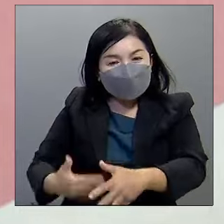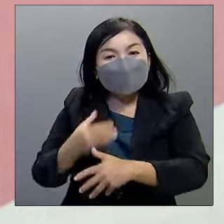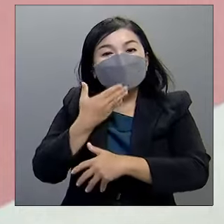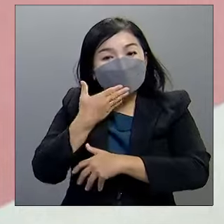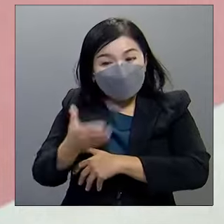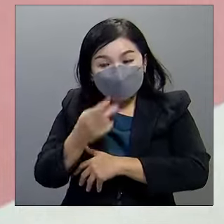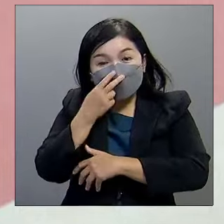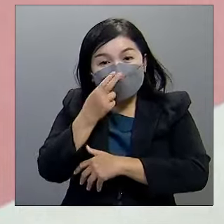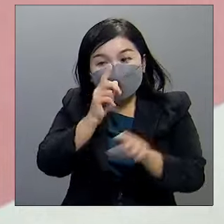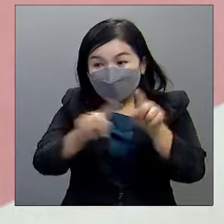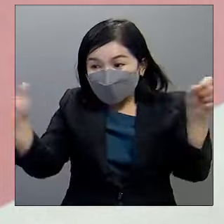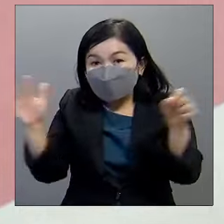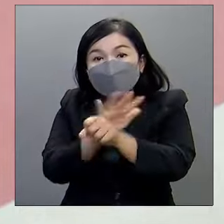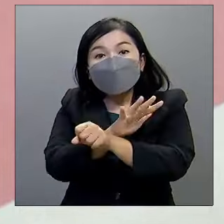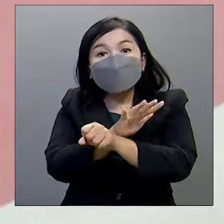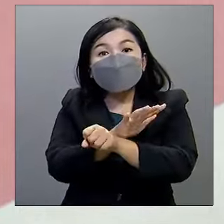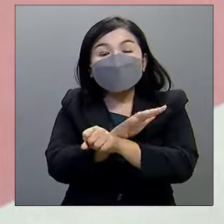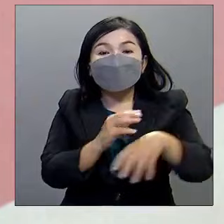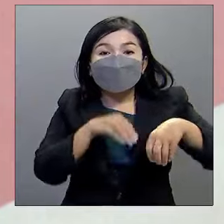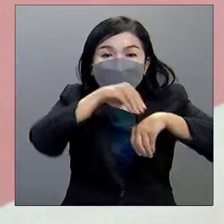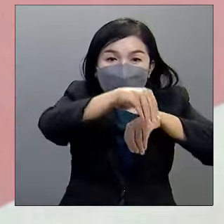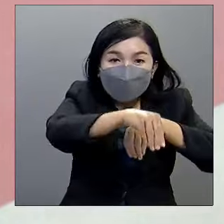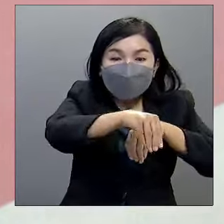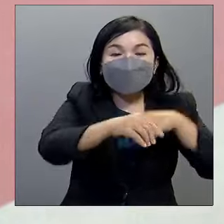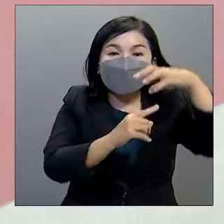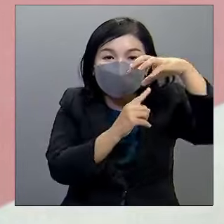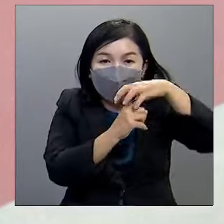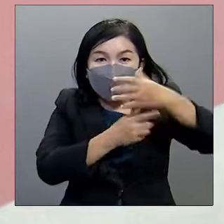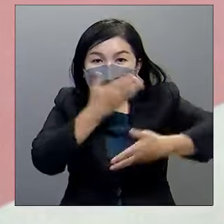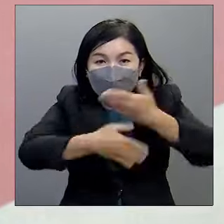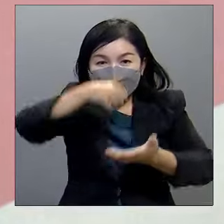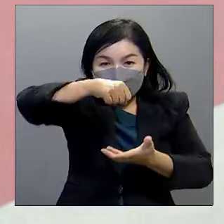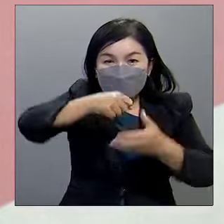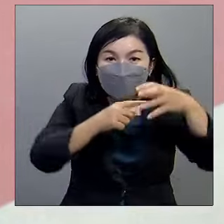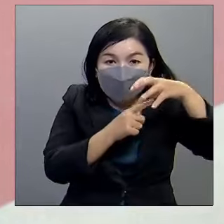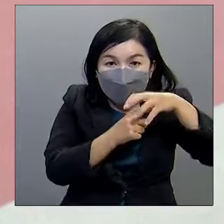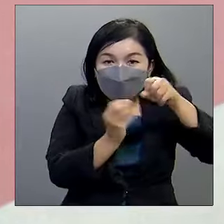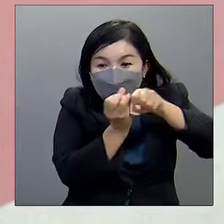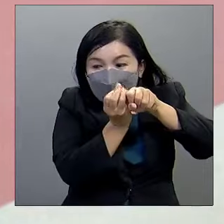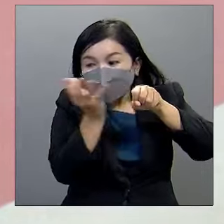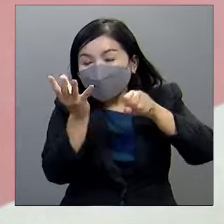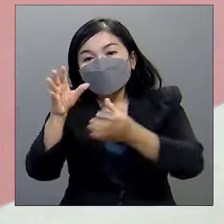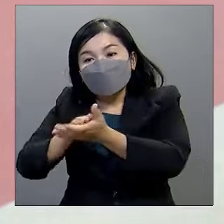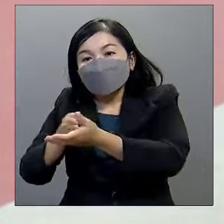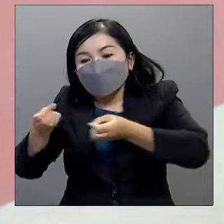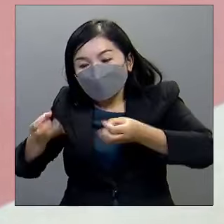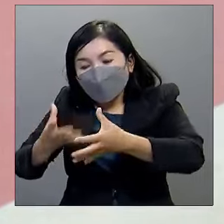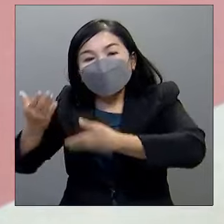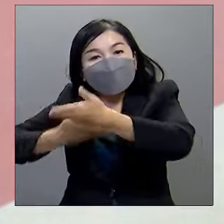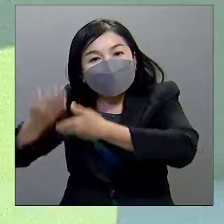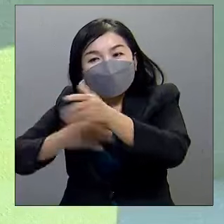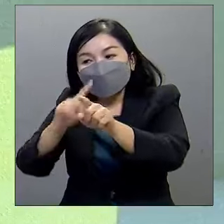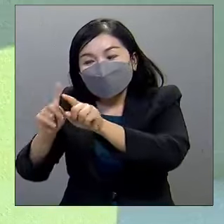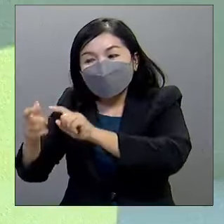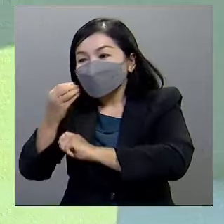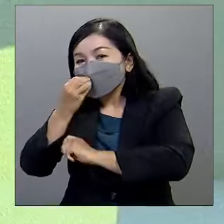จากเมื่อสักครู่นี้มีครบวงจรเลยนะไม่ใช่แค่ปลูกแล้วก็ขายหัวเชื้ออย่างเดียวแต่แปรรูปเป็นอาหารอย่างอื่นได้อีกเพียบเลย ใช่และที่สำ